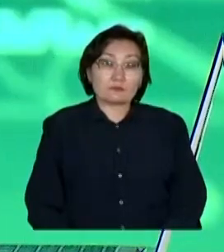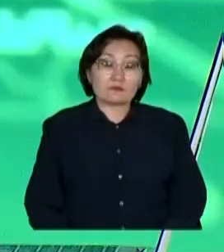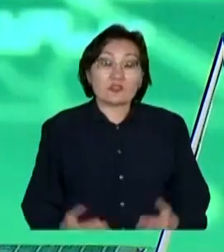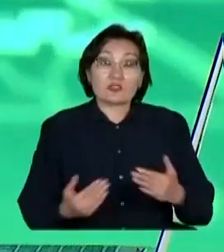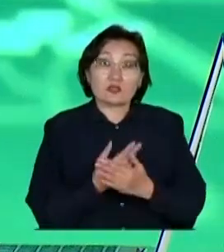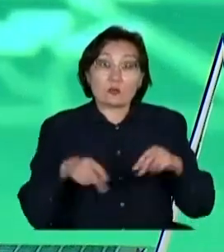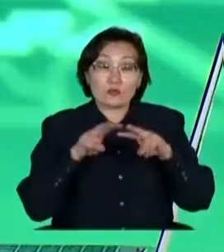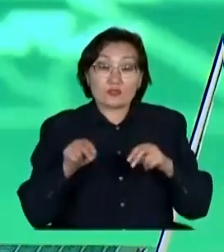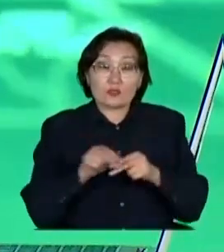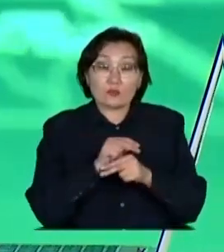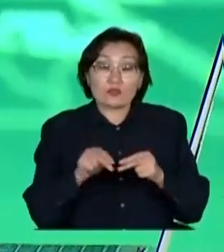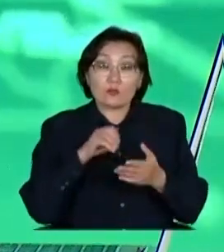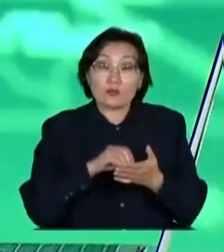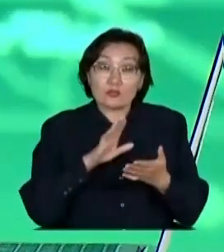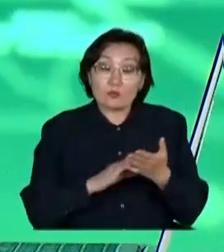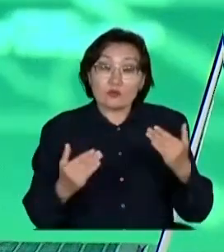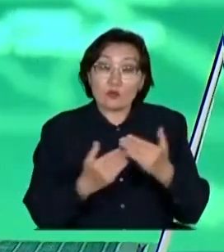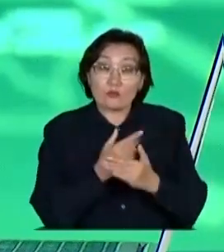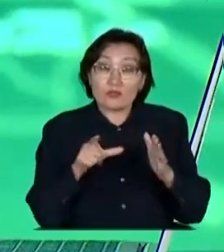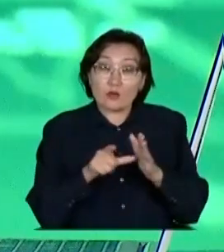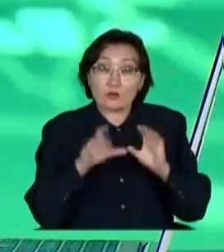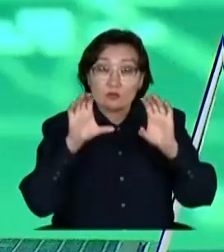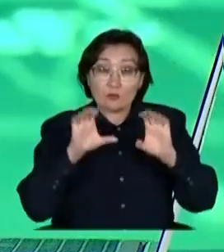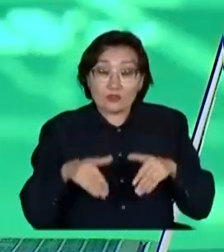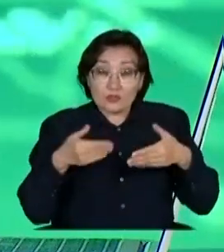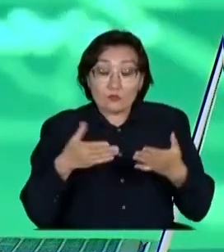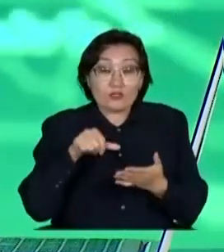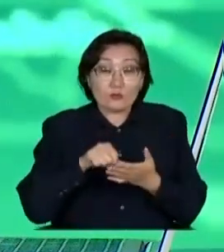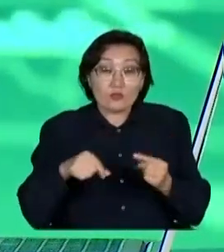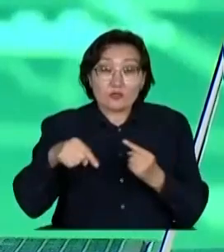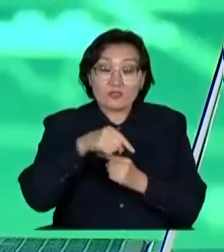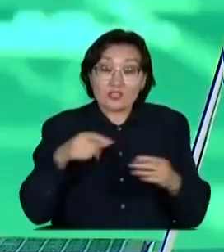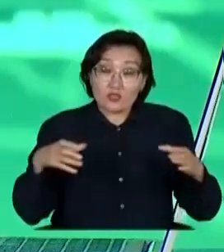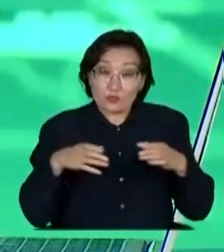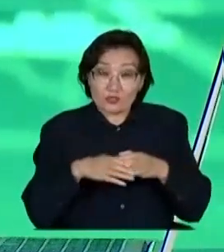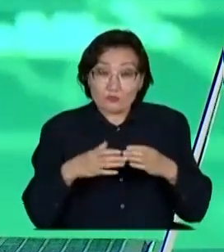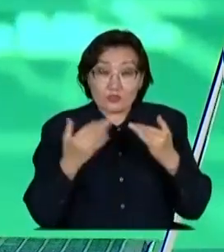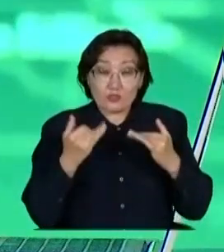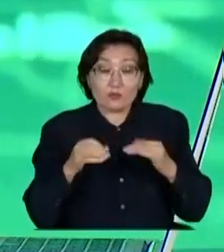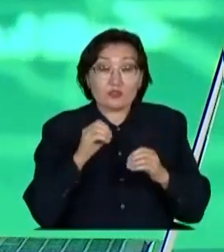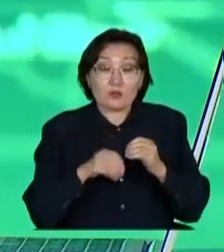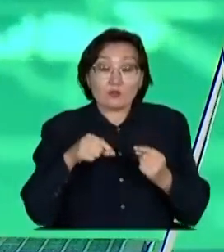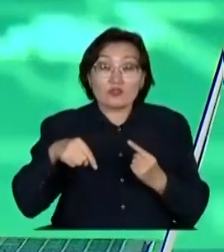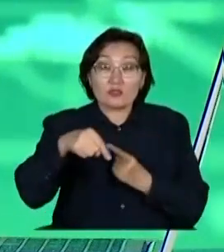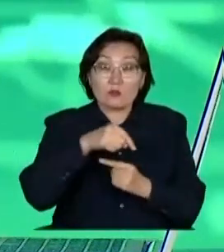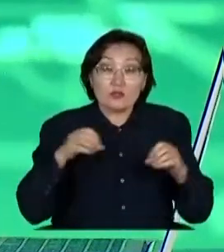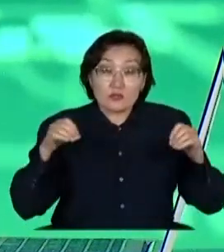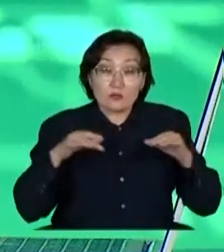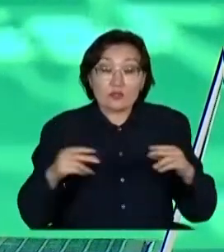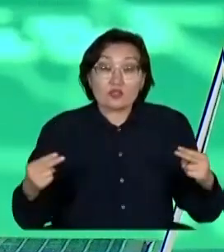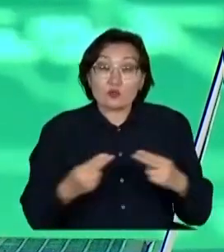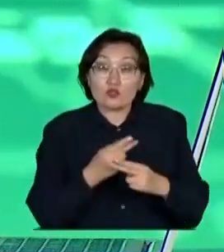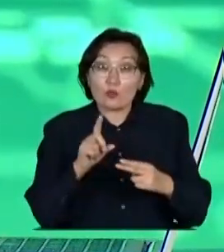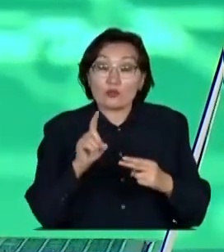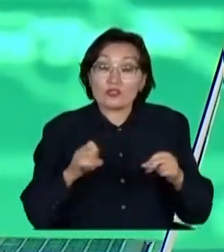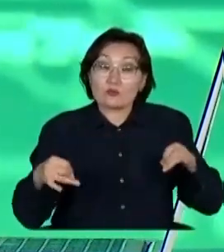Пересмотреть изменения ставок в новом налоговом кодексе предлагают представители бизнес-сообщества. Сегодня десятки бизнесменов собрались в столице для того,